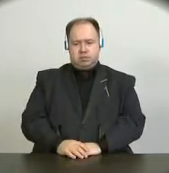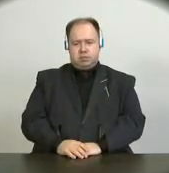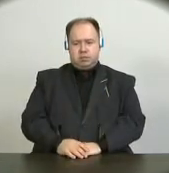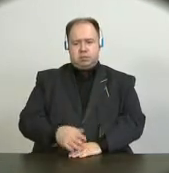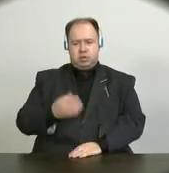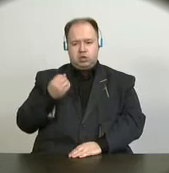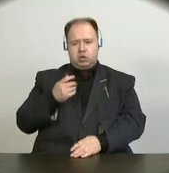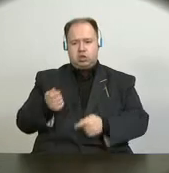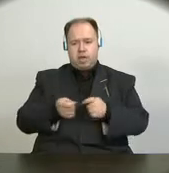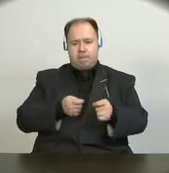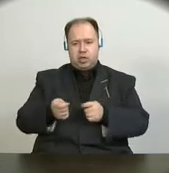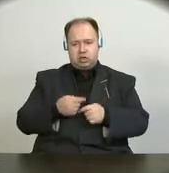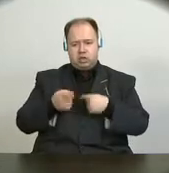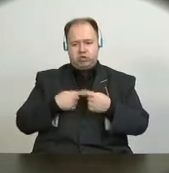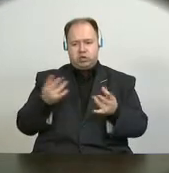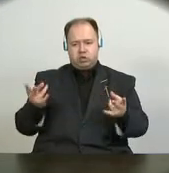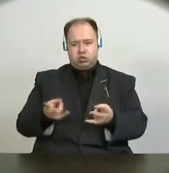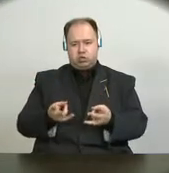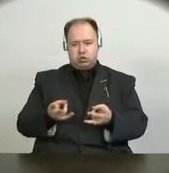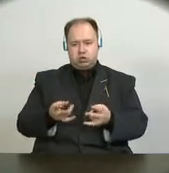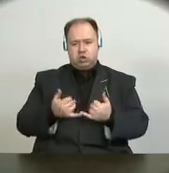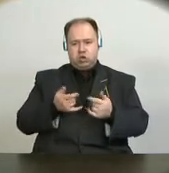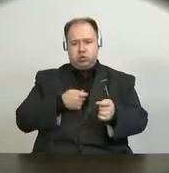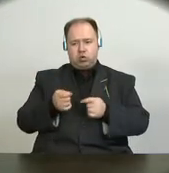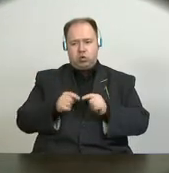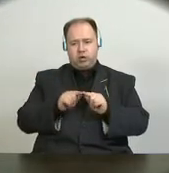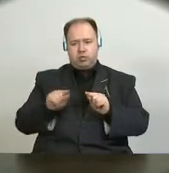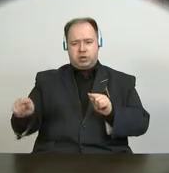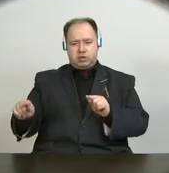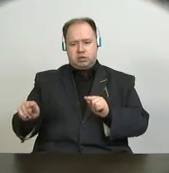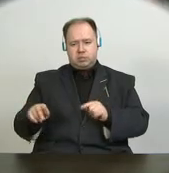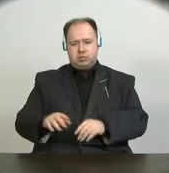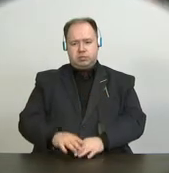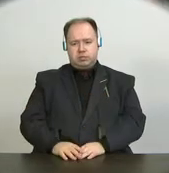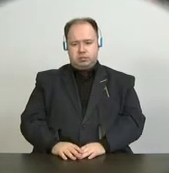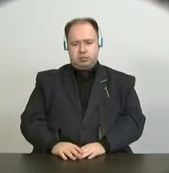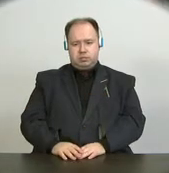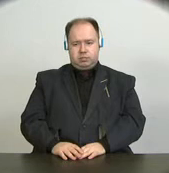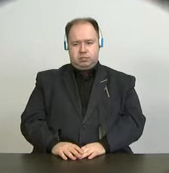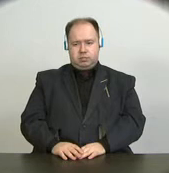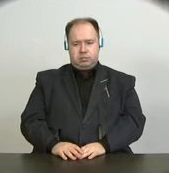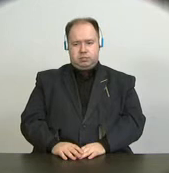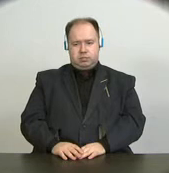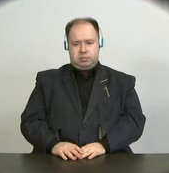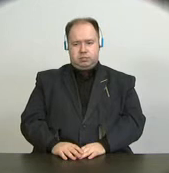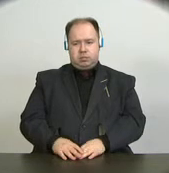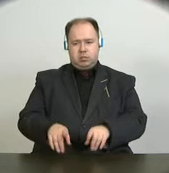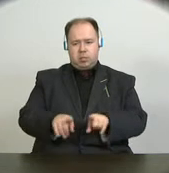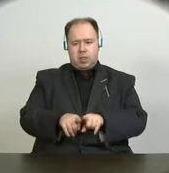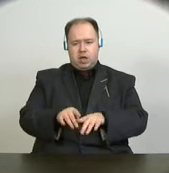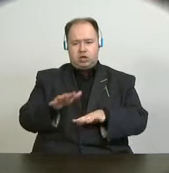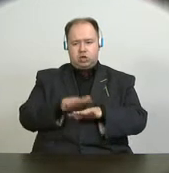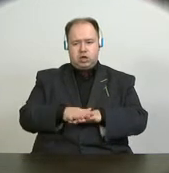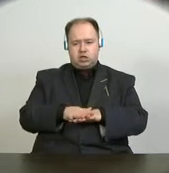менеджеры то есть они всегда нужны чтоб руководить любым процессом соответственно школы экономики мгу мгимо это тоже на мой взгляд у